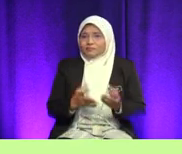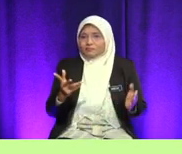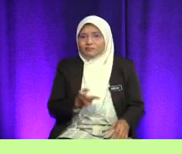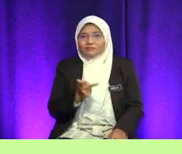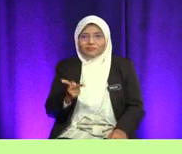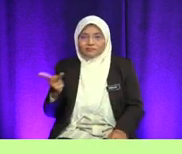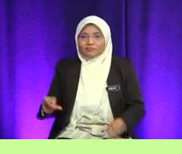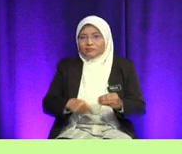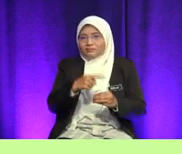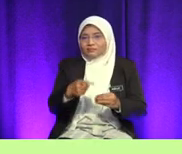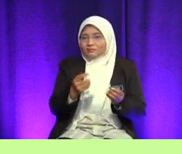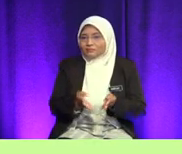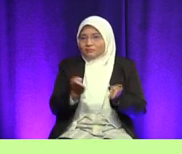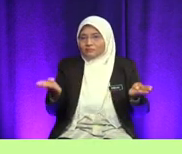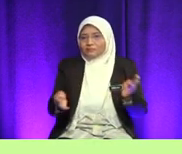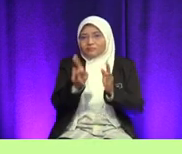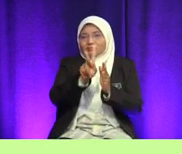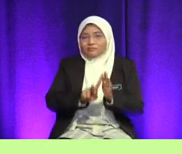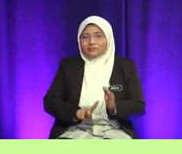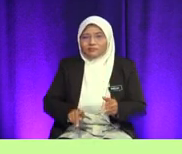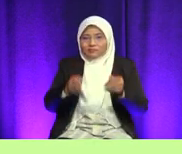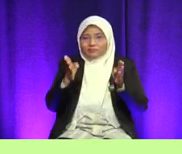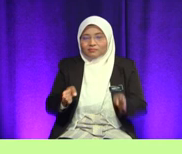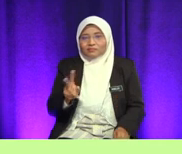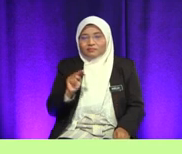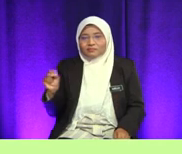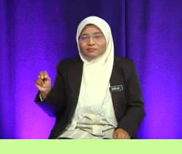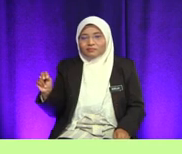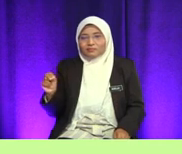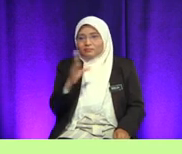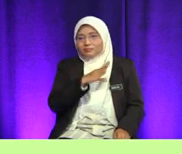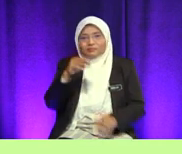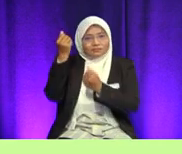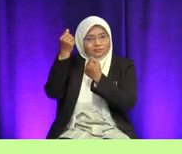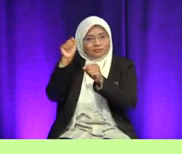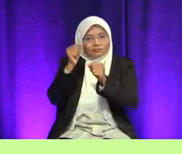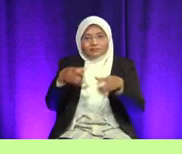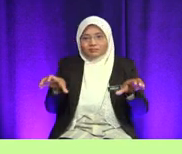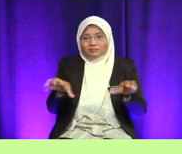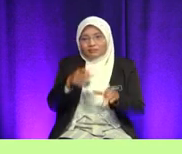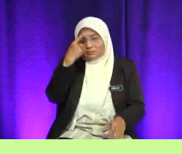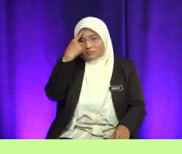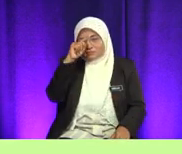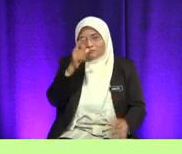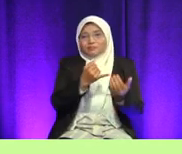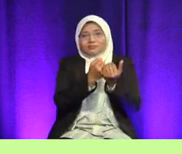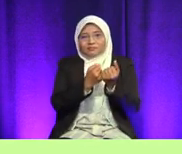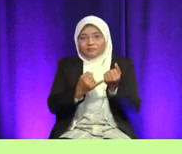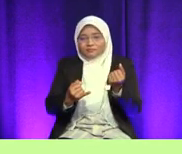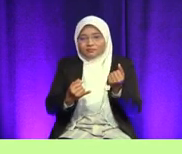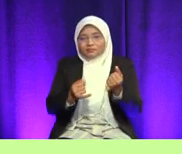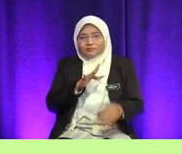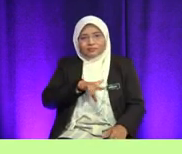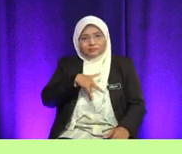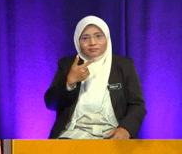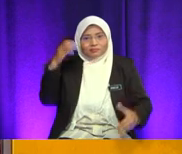berkaitan dengan bahasa kebangsaan kebudayaan Sutan dan buku negara diperkenalkan untuk memupuk perasaan muhibah